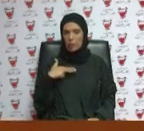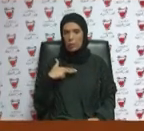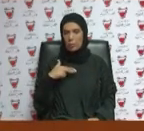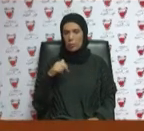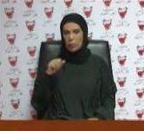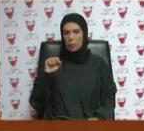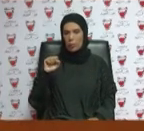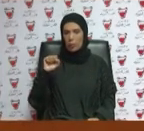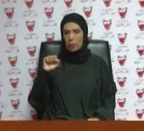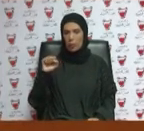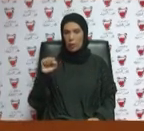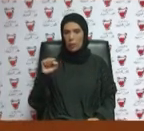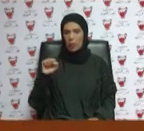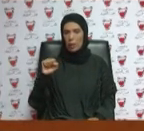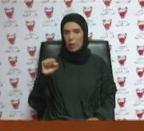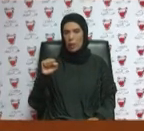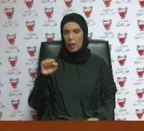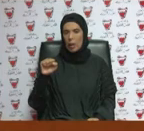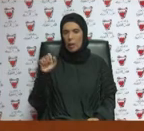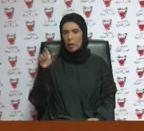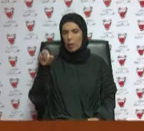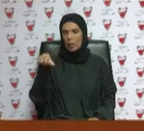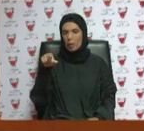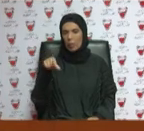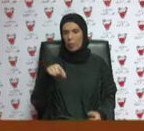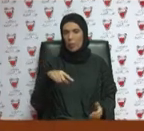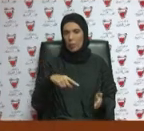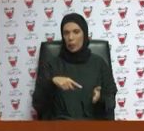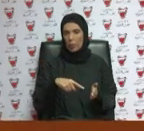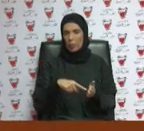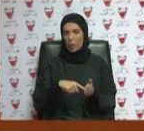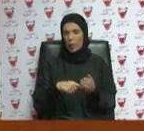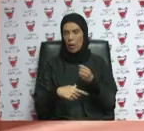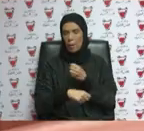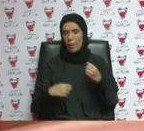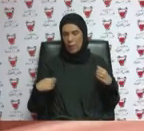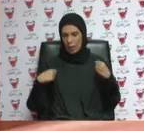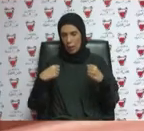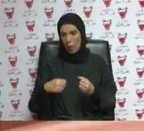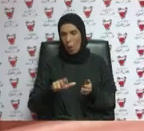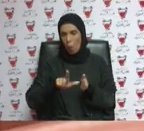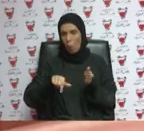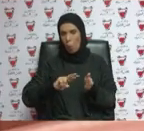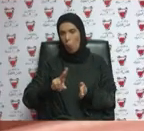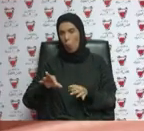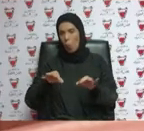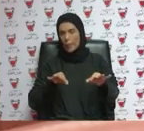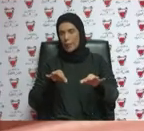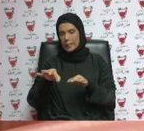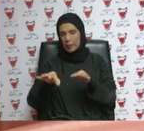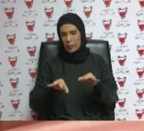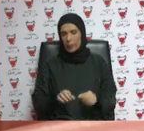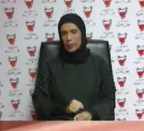اللي قدمته الحكومة إلى خصوصا إلى الجامعيين، سواء محامين سواء مهندسين وغيرهم. في بداية كانت تجربة،